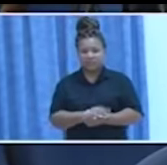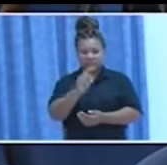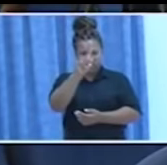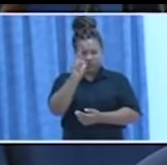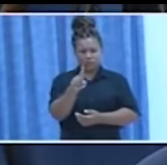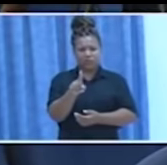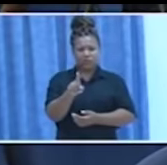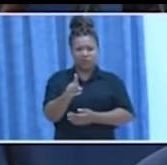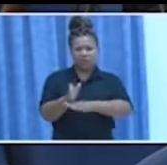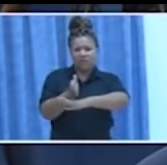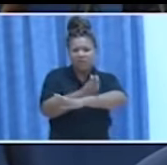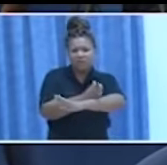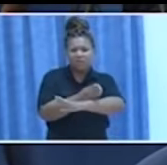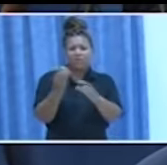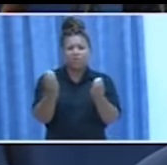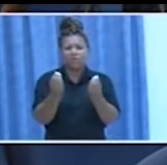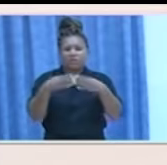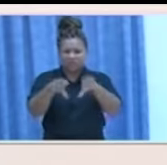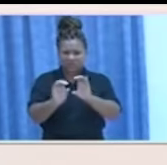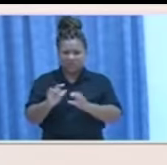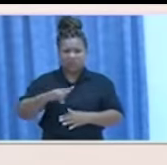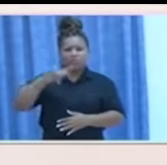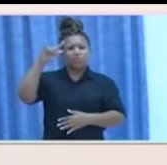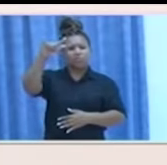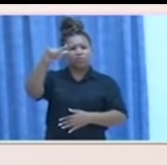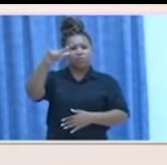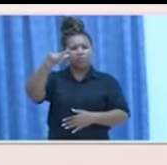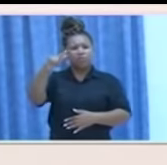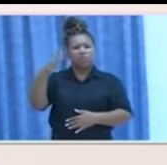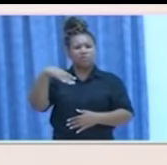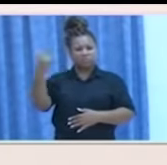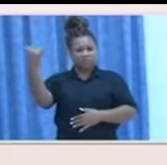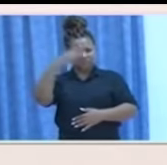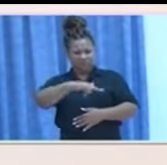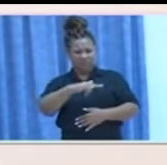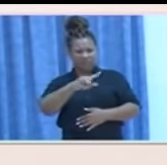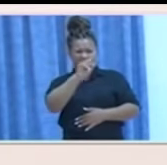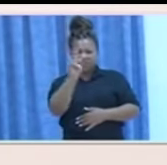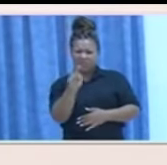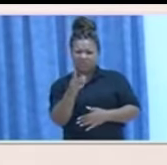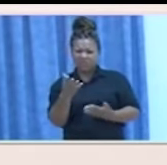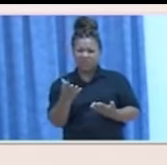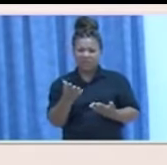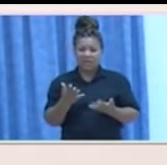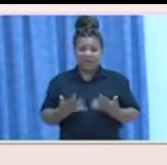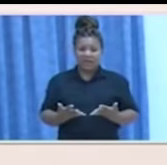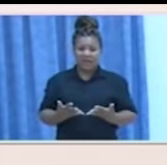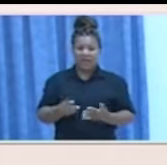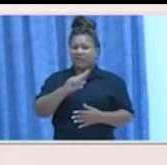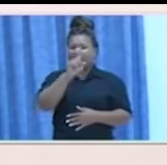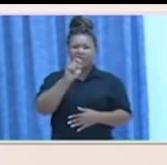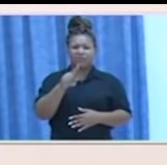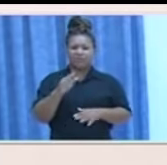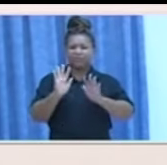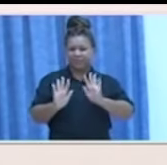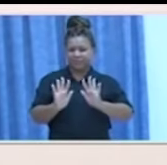retourne de pays qui a l'étranger. Franchement, nous ne pouvons pas collecter tout ça en détail. Quand nous avons quitté le pays, comme nous avons fait des choses, il y a un ensemble de